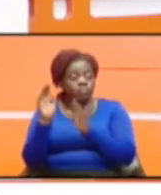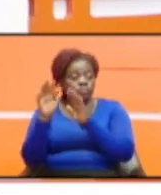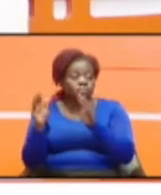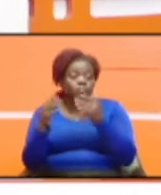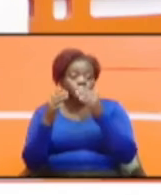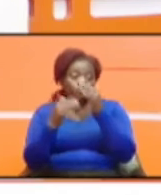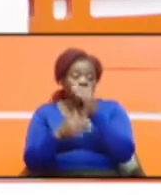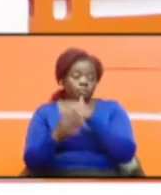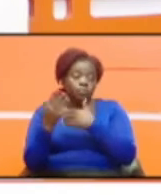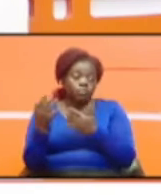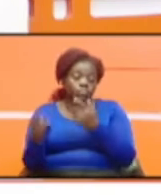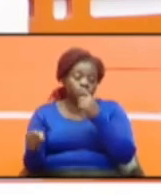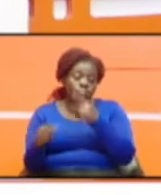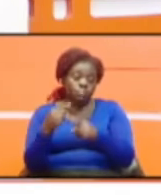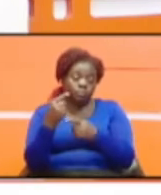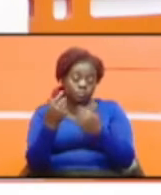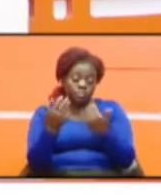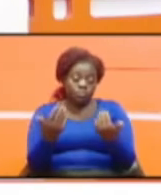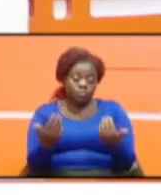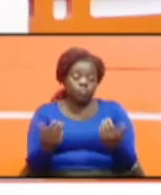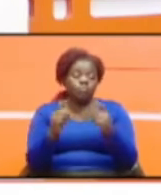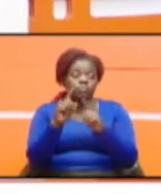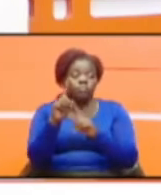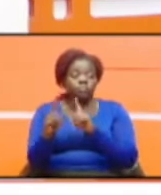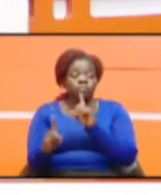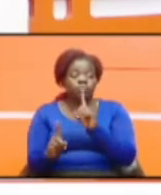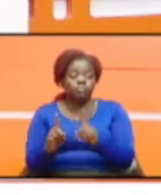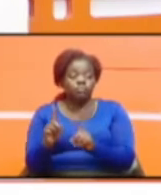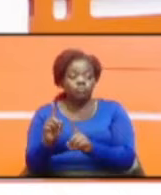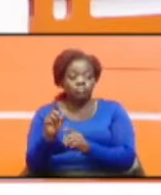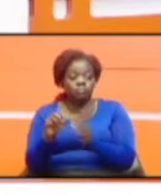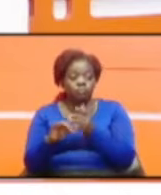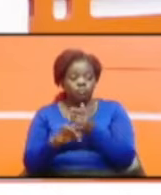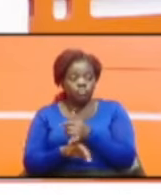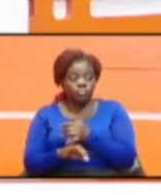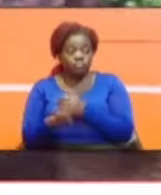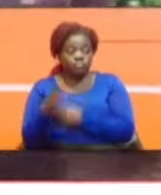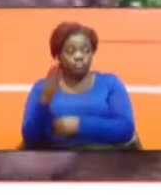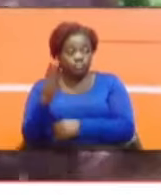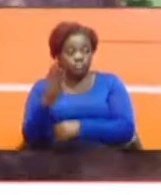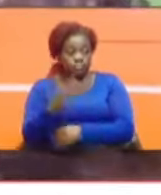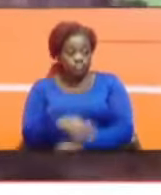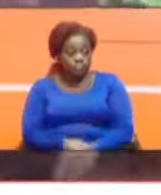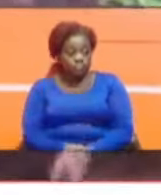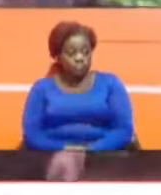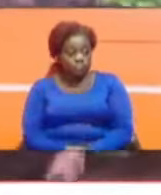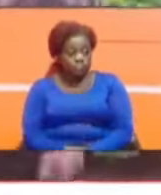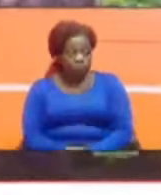Katonda olw'okubasobozesa okuyita obulungi ebigezo byabwe ebya siniya ey'okuna.